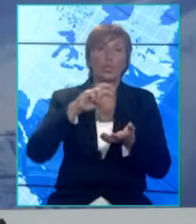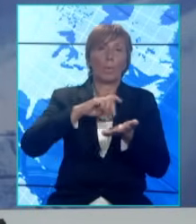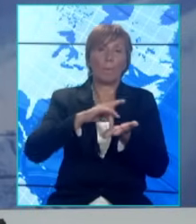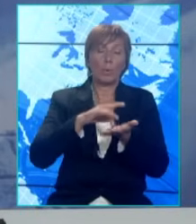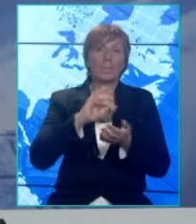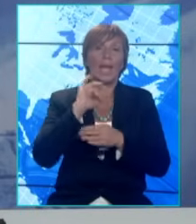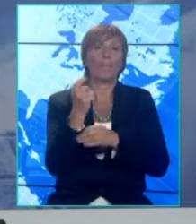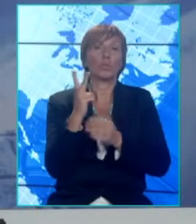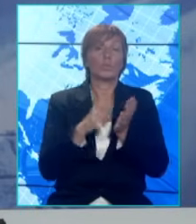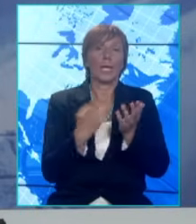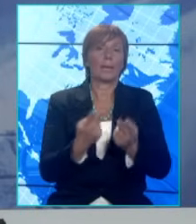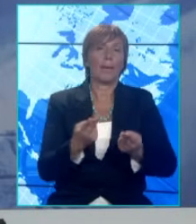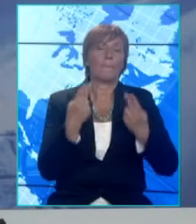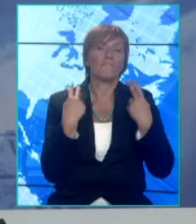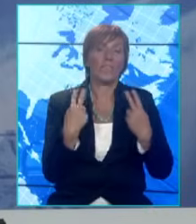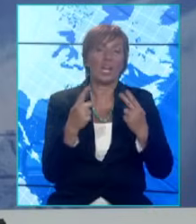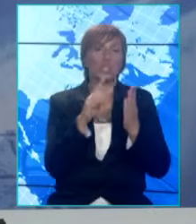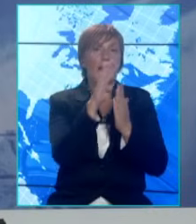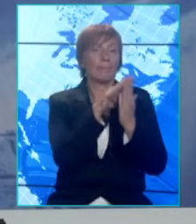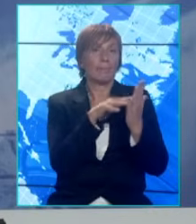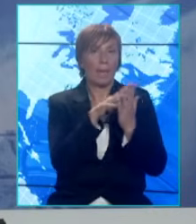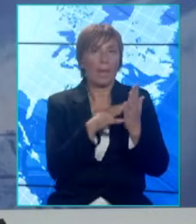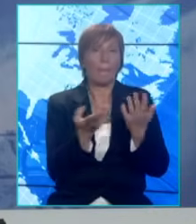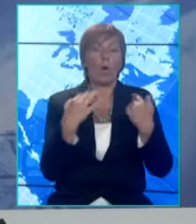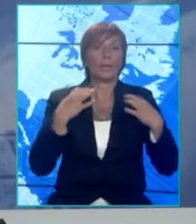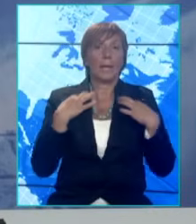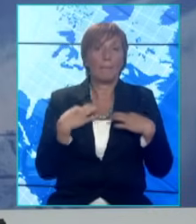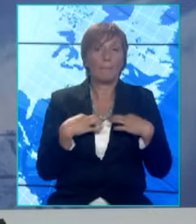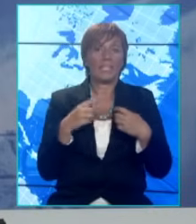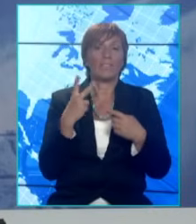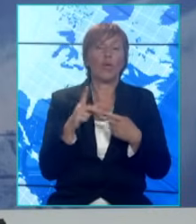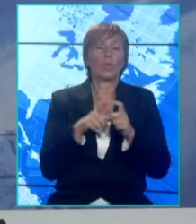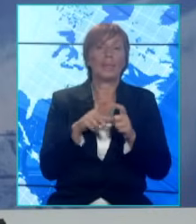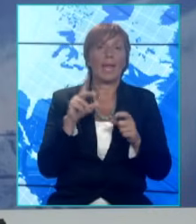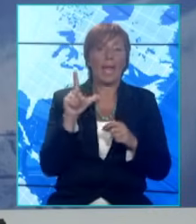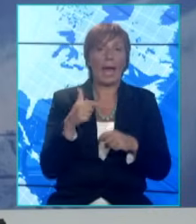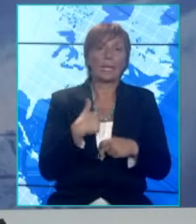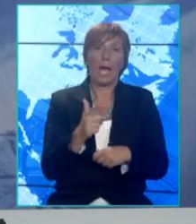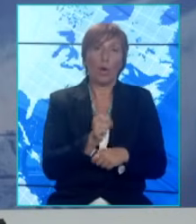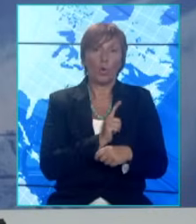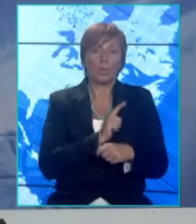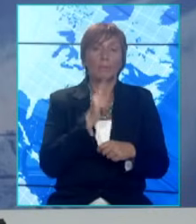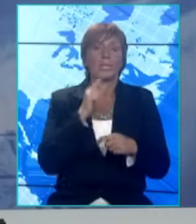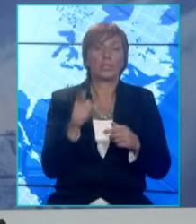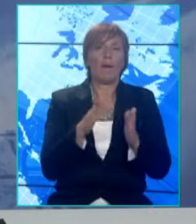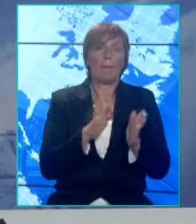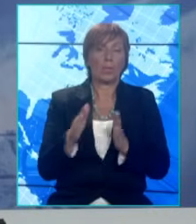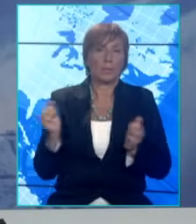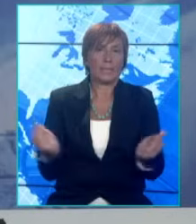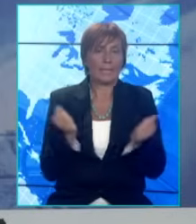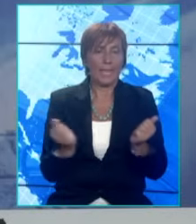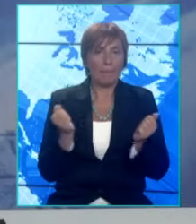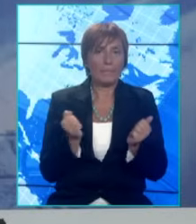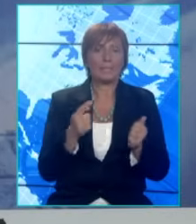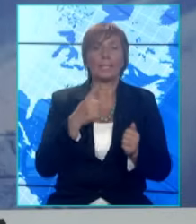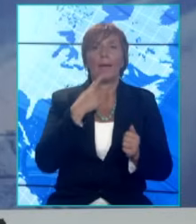postalo sve važnija i bitnija tema. Od predsjednice von der Leyen očekujem da se ovaj proces dinamizira